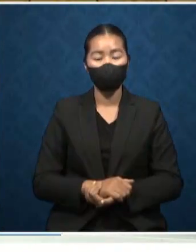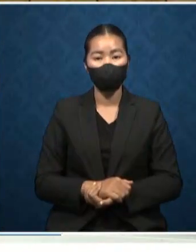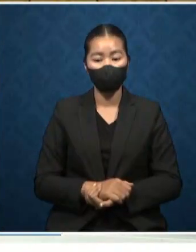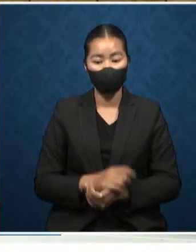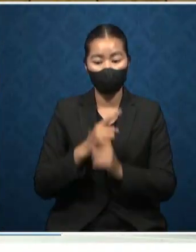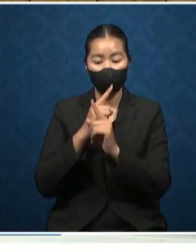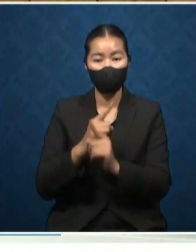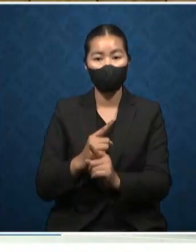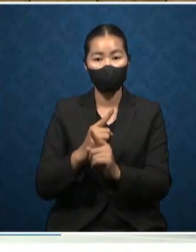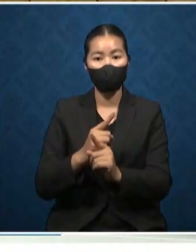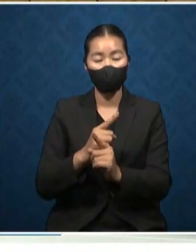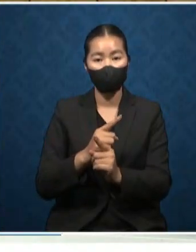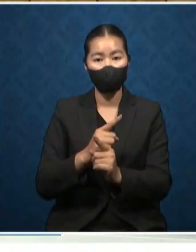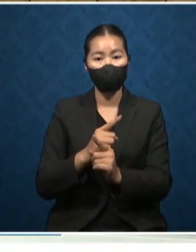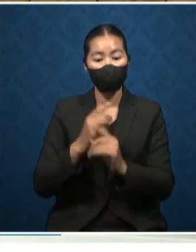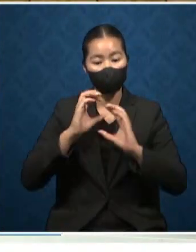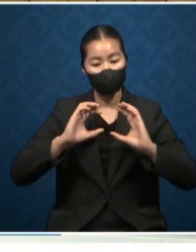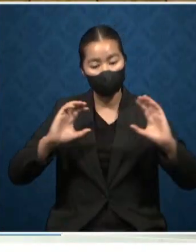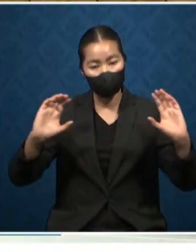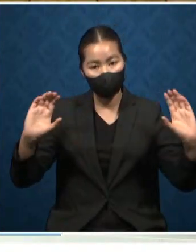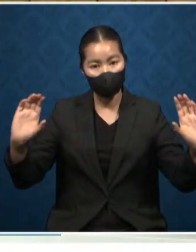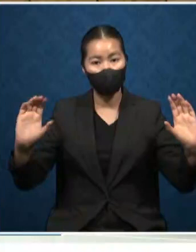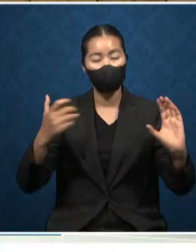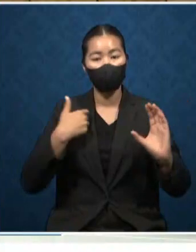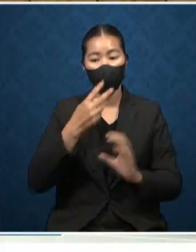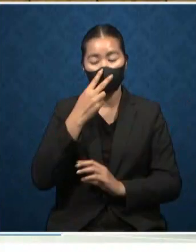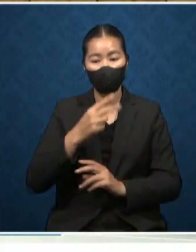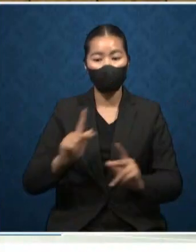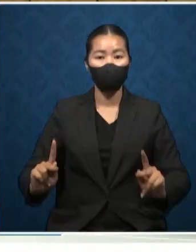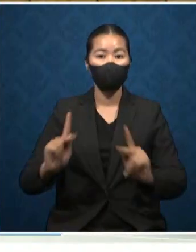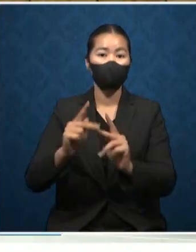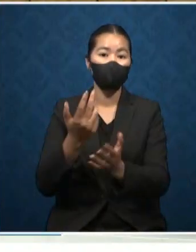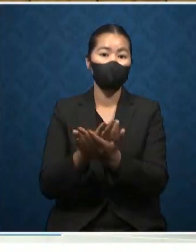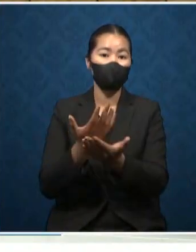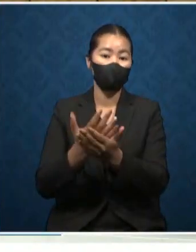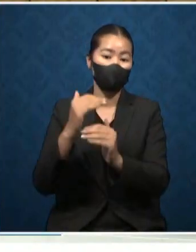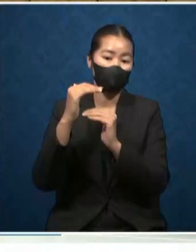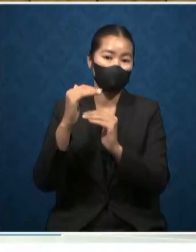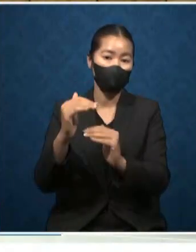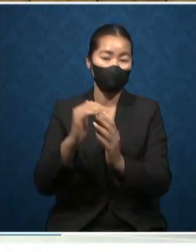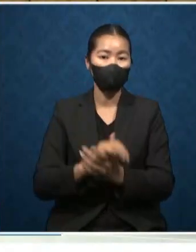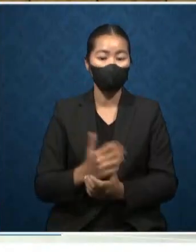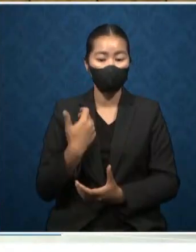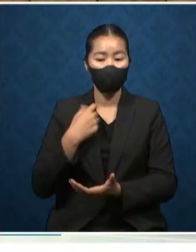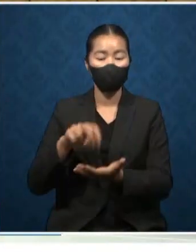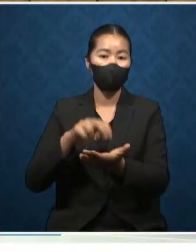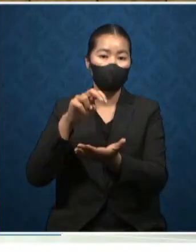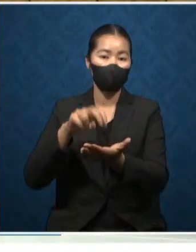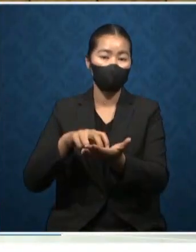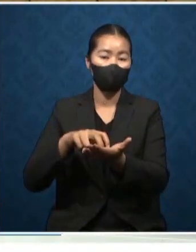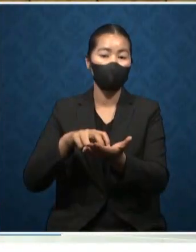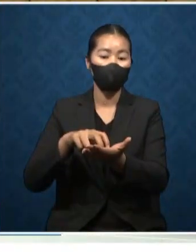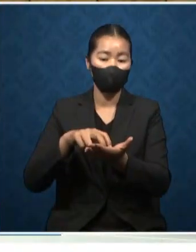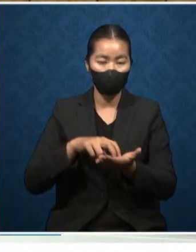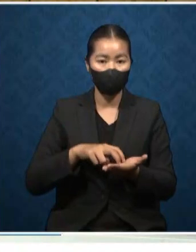ภาครัฐและระดมโยบายการบัญชีภาครัฐที่กระทรวงการคลังกำหนดซึ่งเป็นการรับรองรายงานการเงินแบบไม่มี